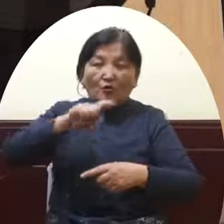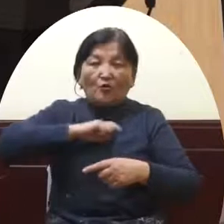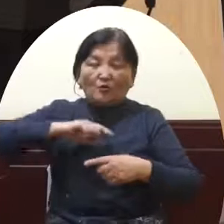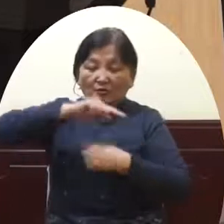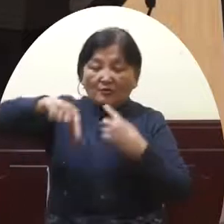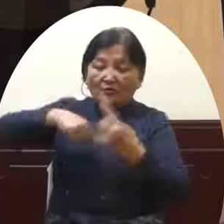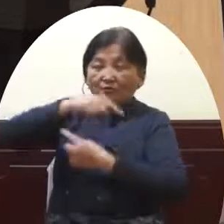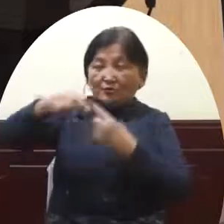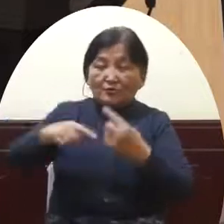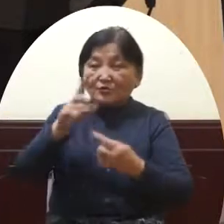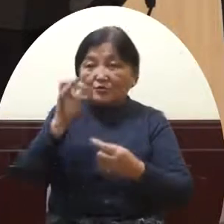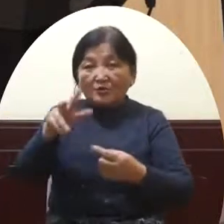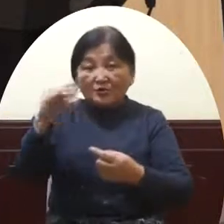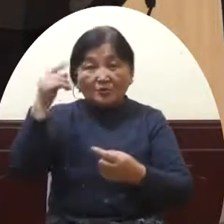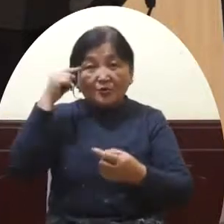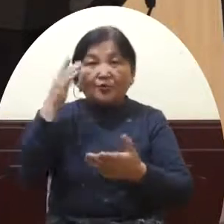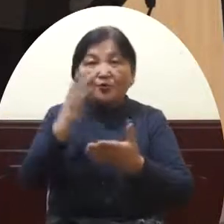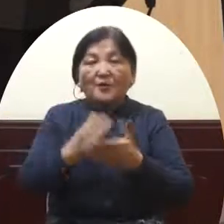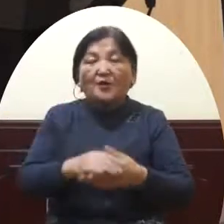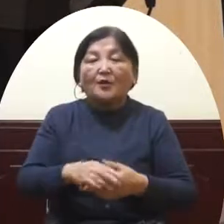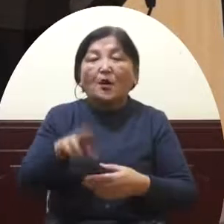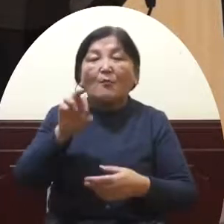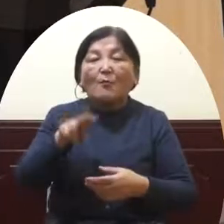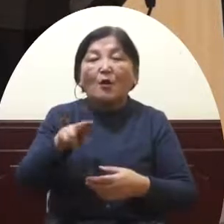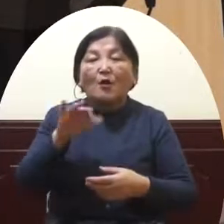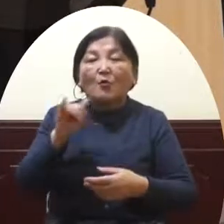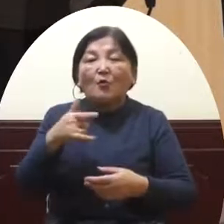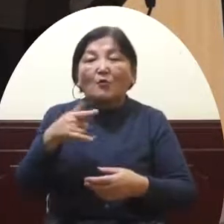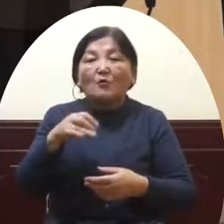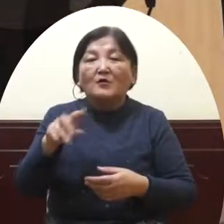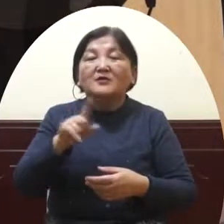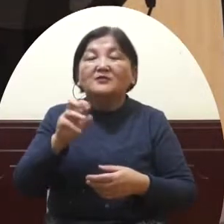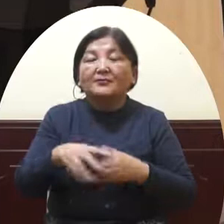Өөр нэг ерөнхий асуултууд байсан тий. Популизм тий.